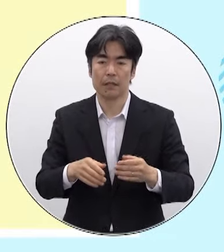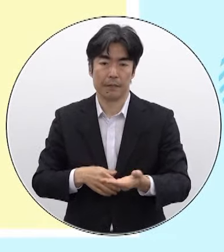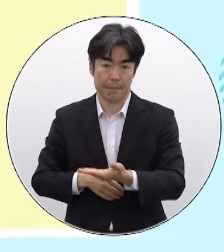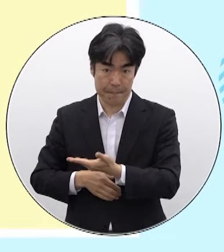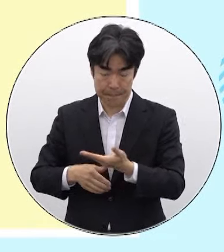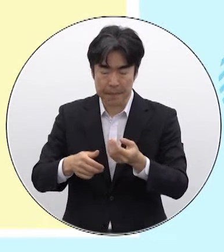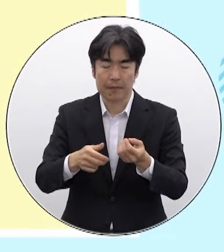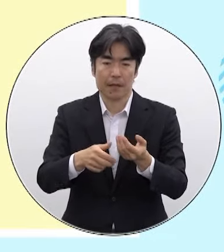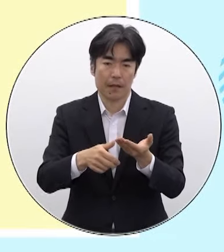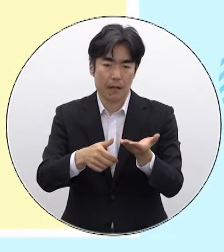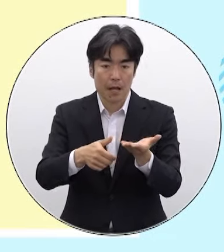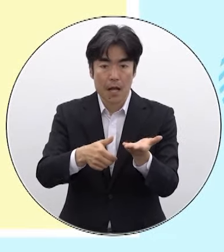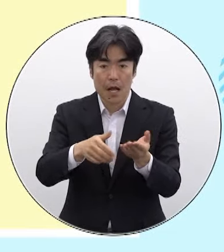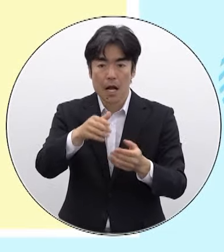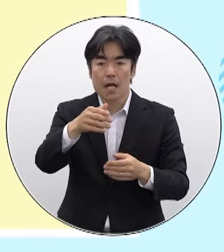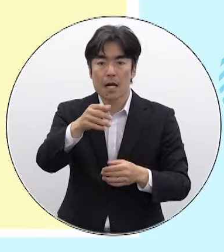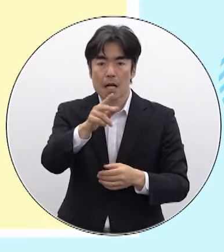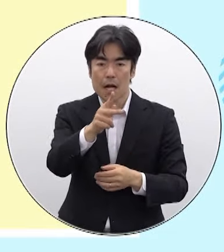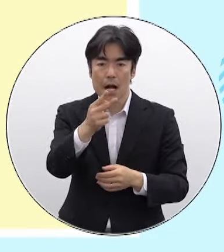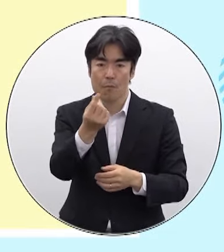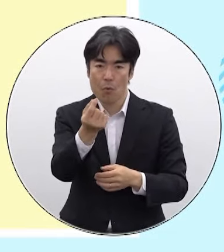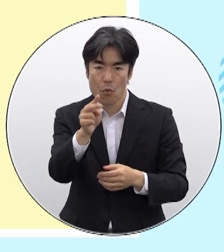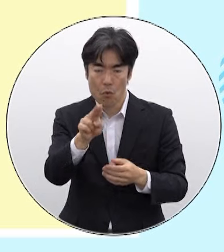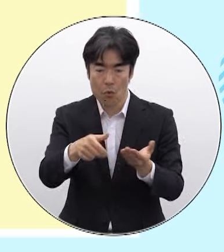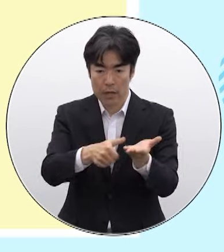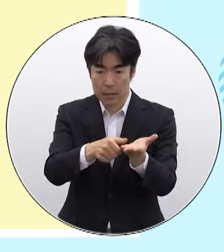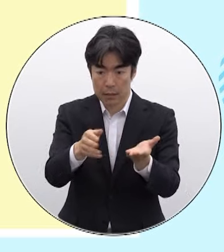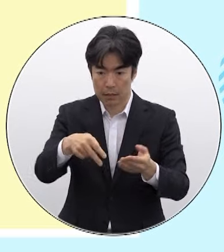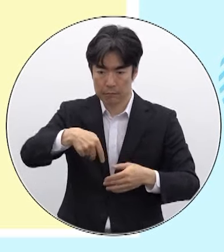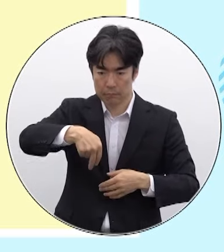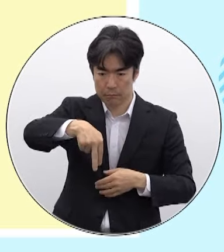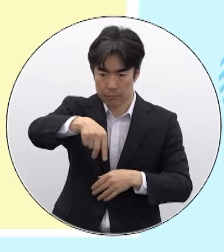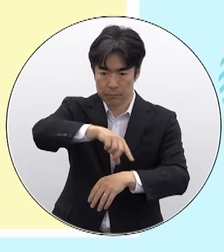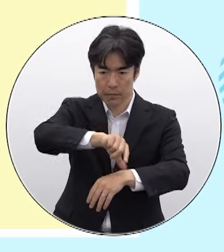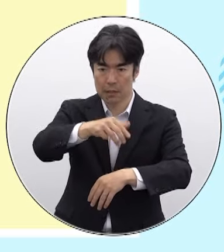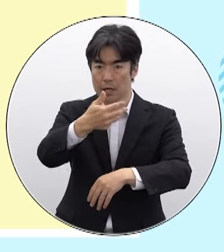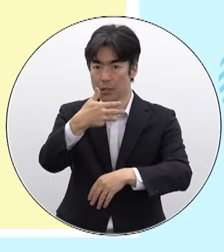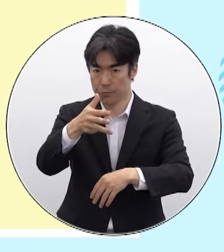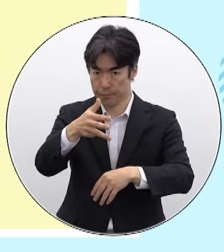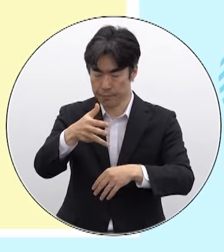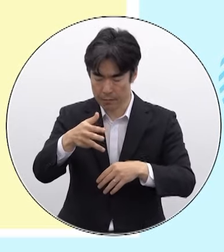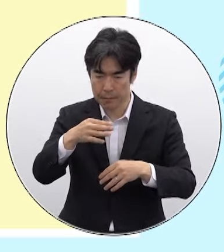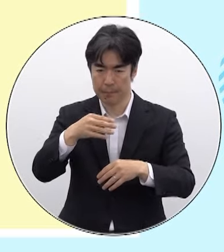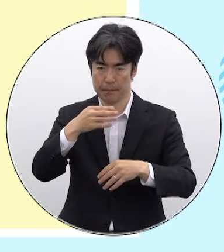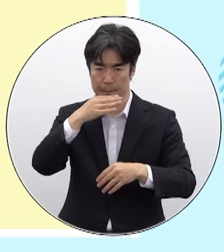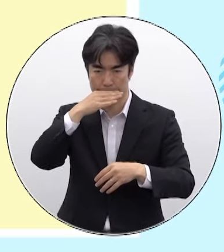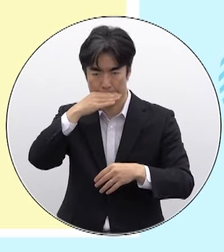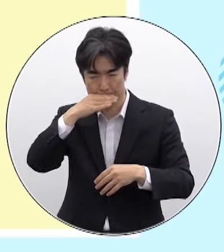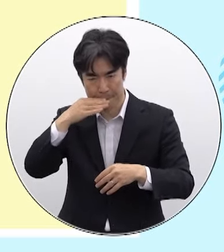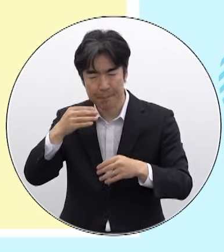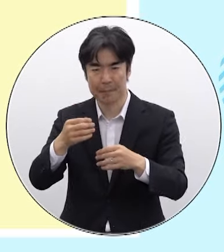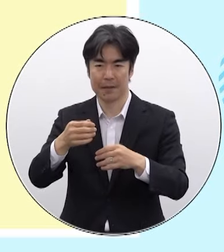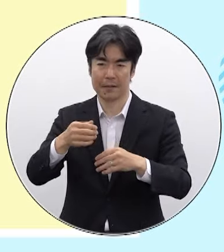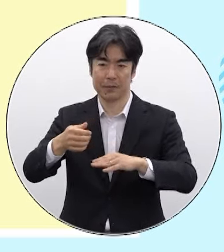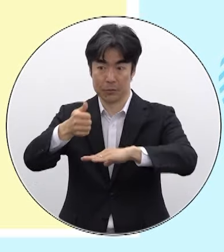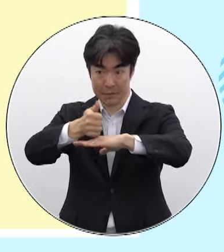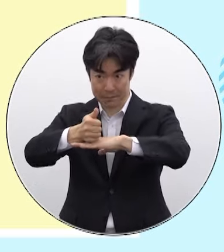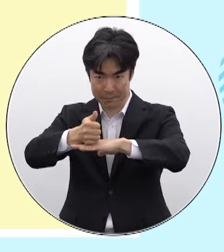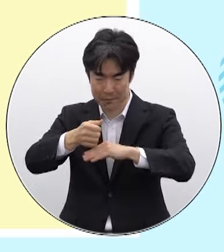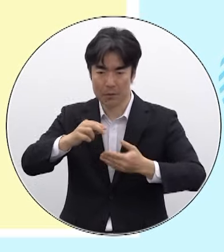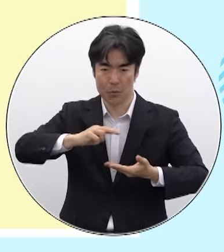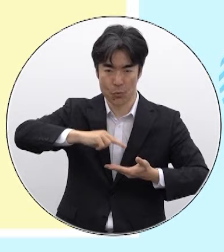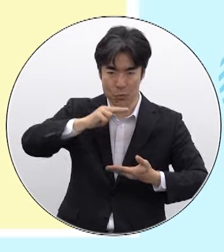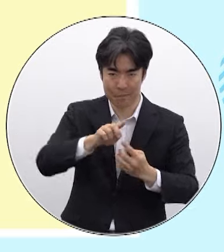は、東武スカイツリーライン蒲生駅から徒歩8分。素敵なご主人と美味しいうどんに出会え